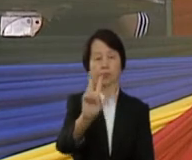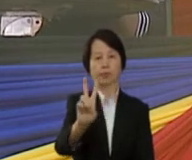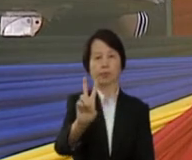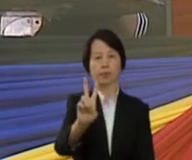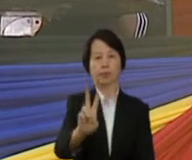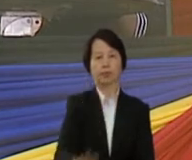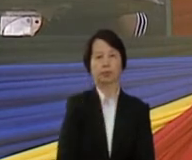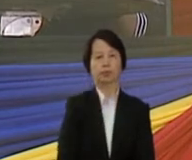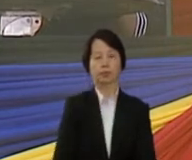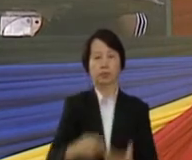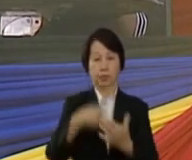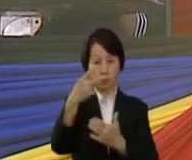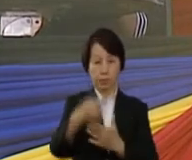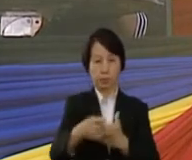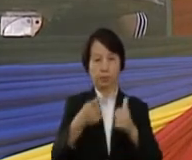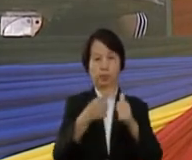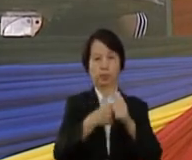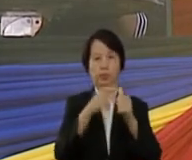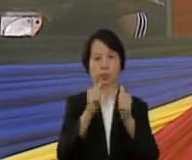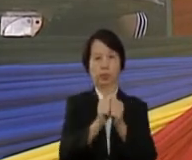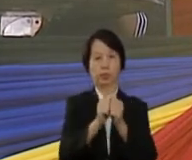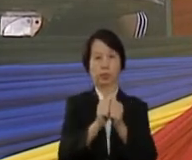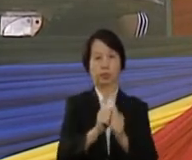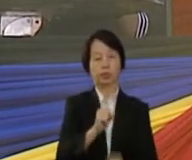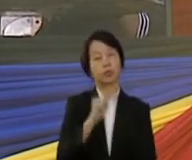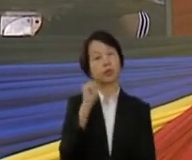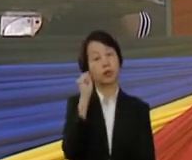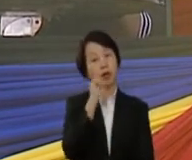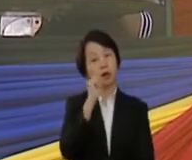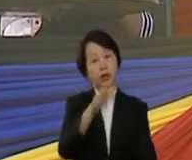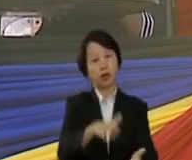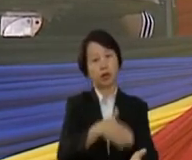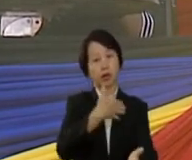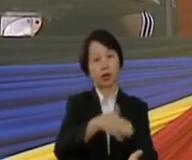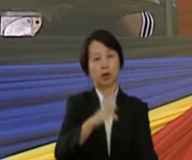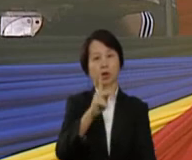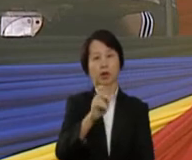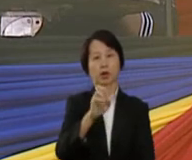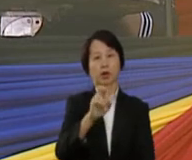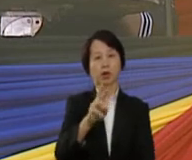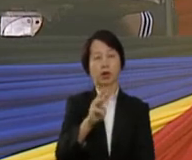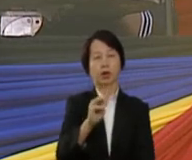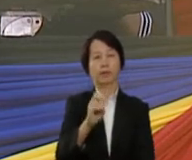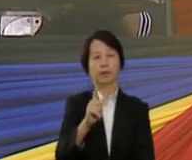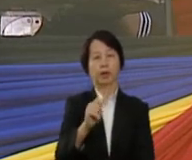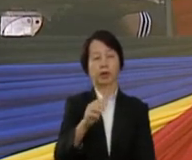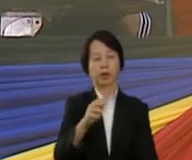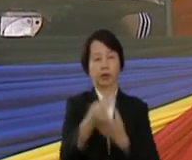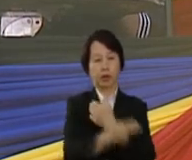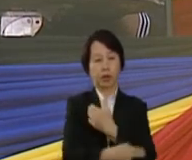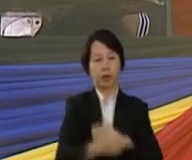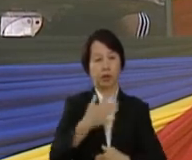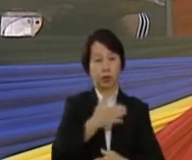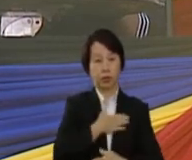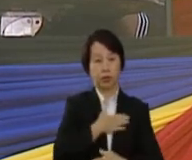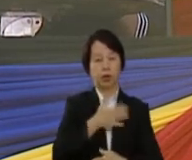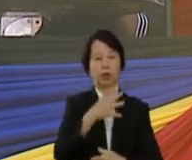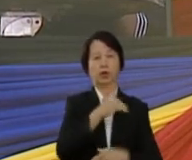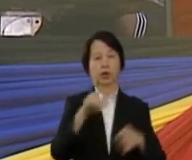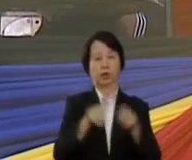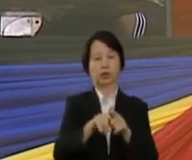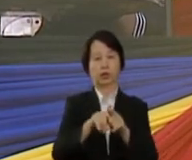2022. Acara didahului dengan nyanyian lagu keramat Negaraku seiring dengan